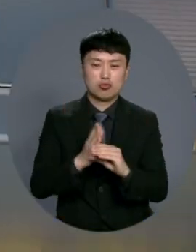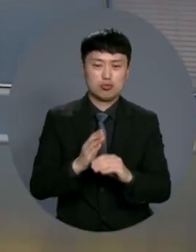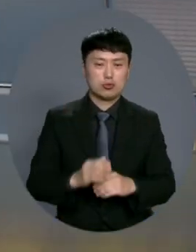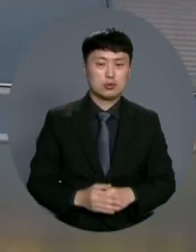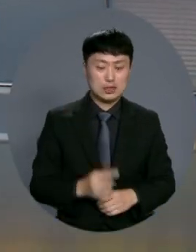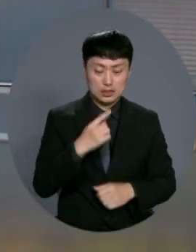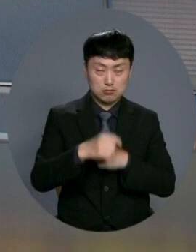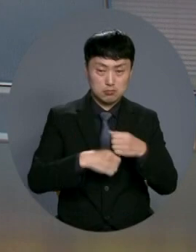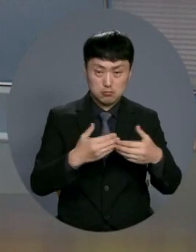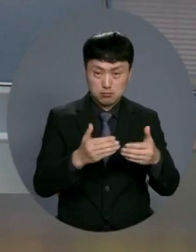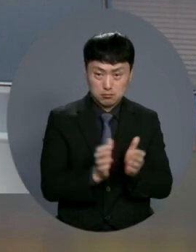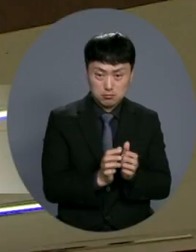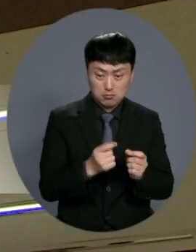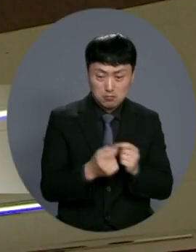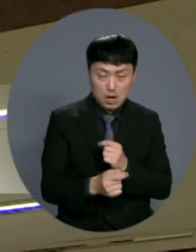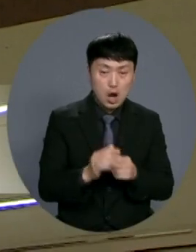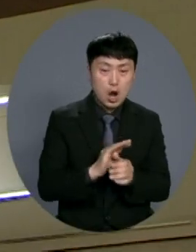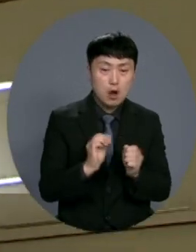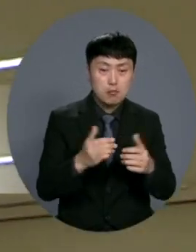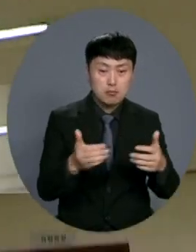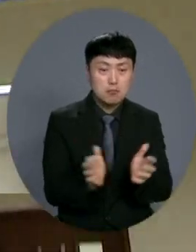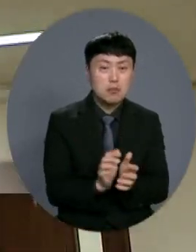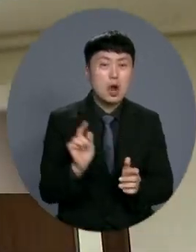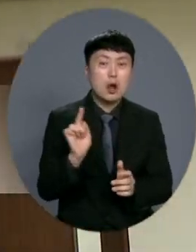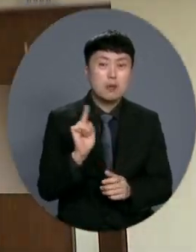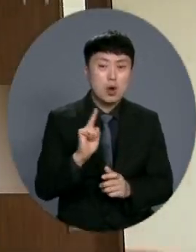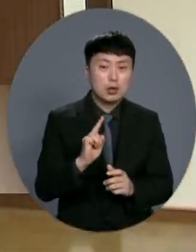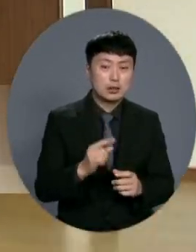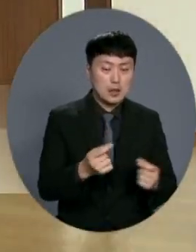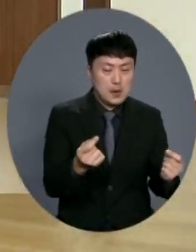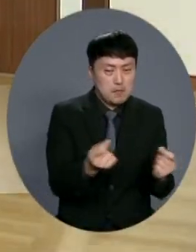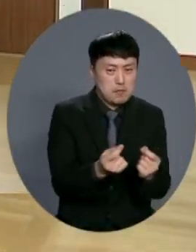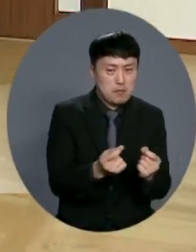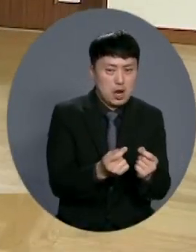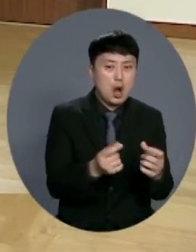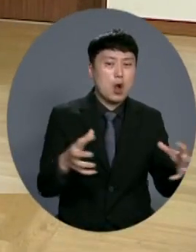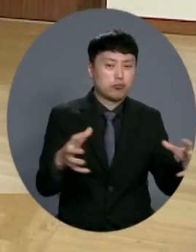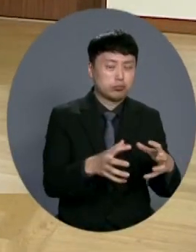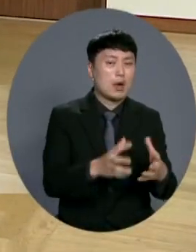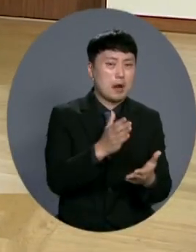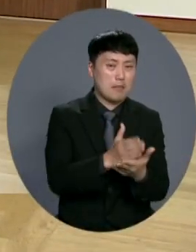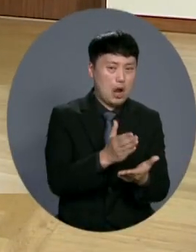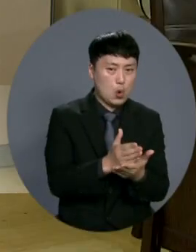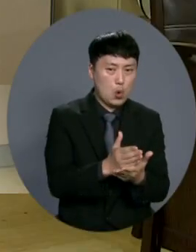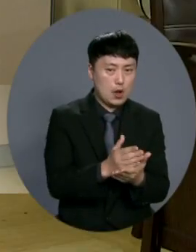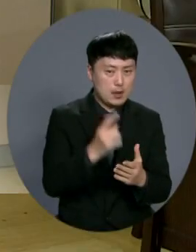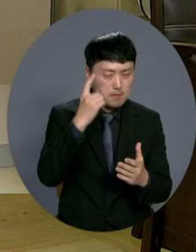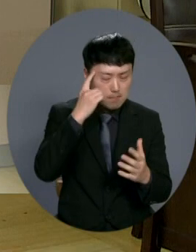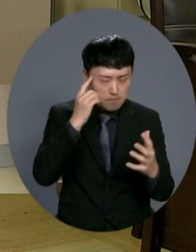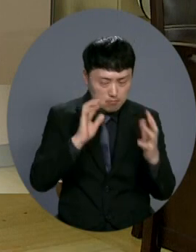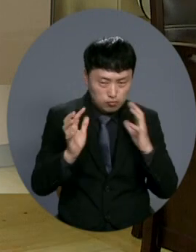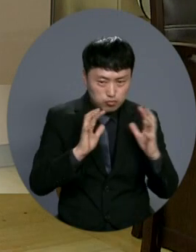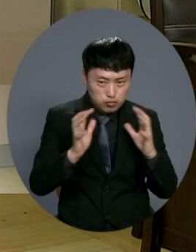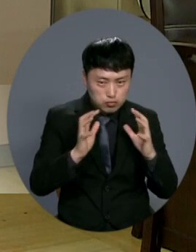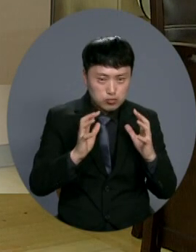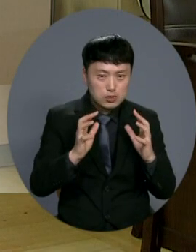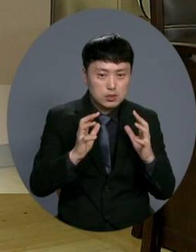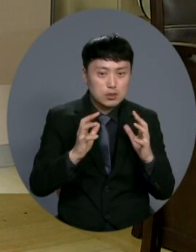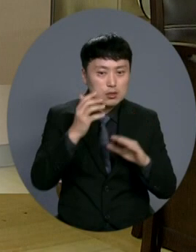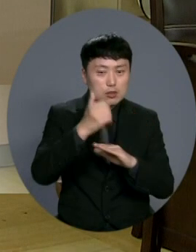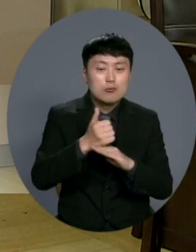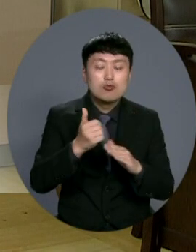더불어민주당 경북도당 편의상 지리적으로 붙은 지역을지 말고 깊 논의를 거쳐